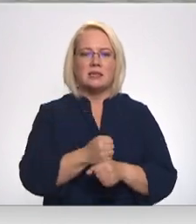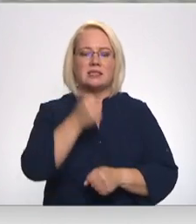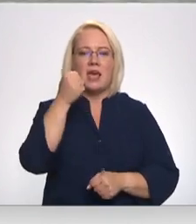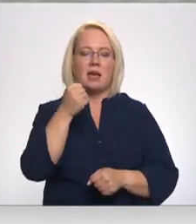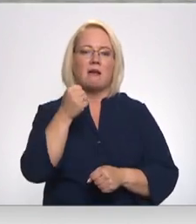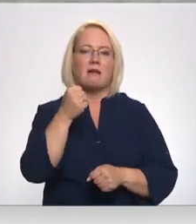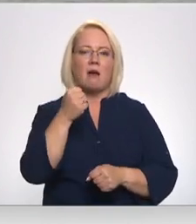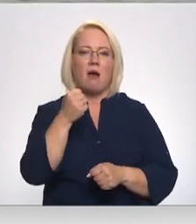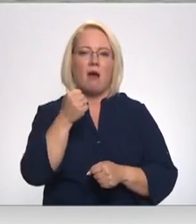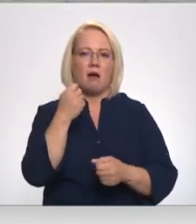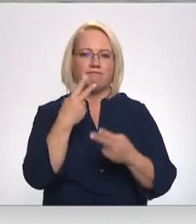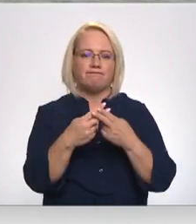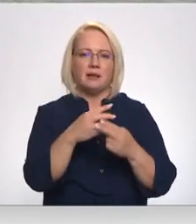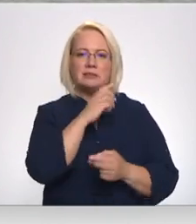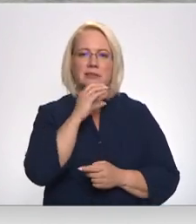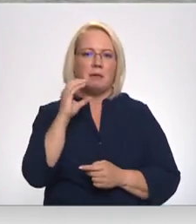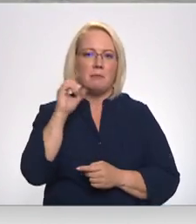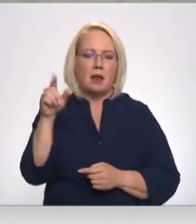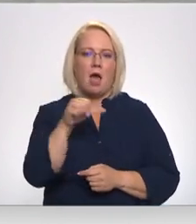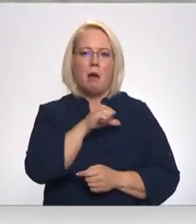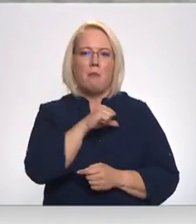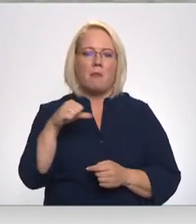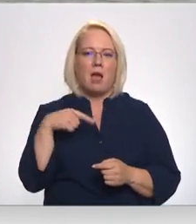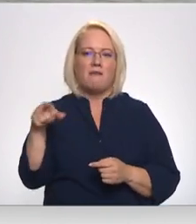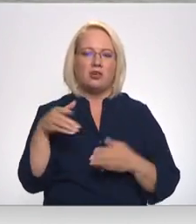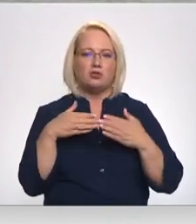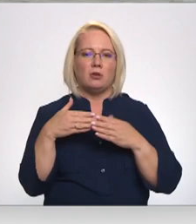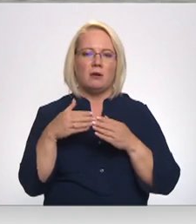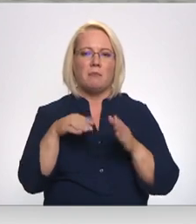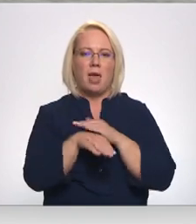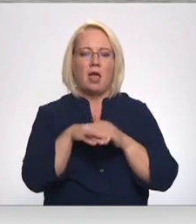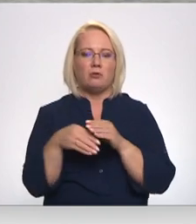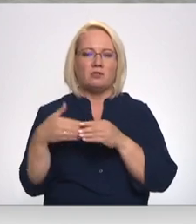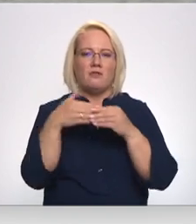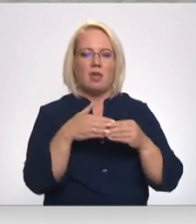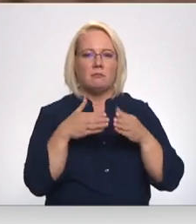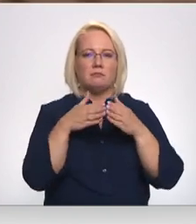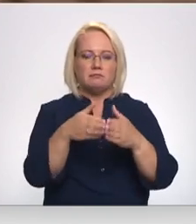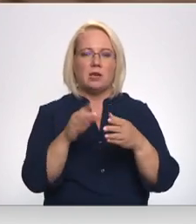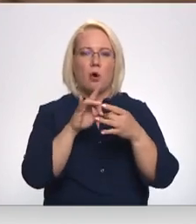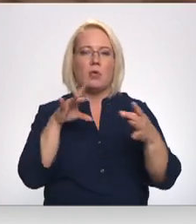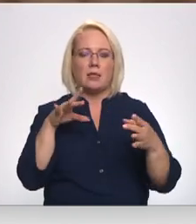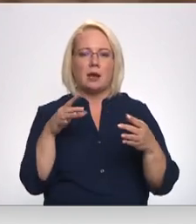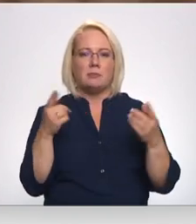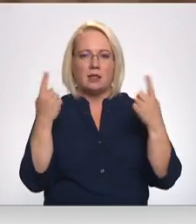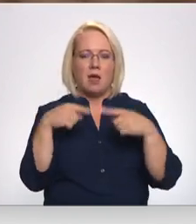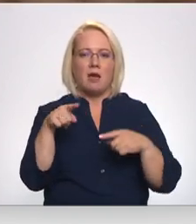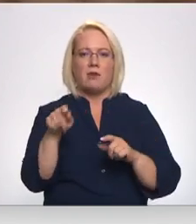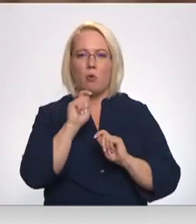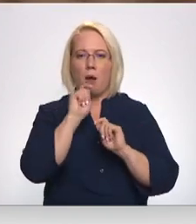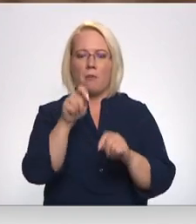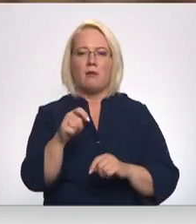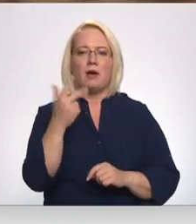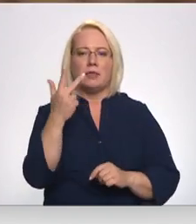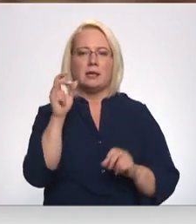nometnē Sibīrijā. Par pašaizliedzīgo rīcību vedot bēgļus pāri jūrai jau neatkarīgās Latvijas laikā Ērika Tomsona apbalvoja ar 3